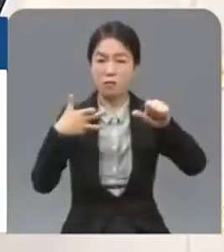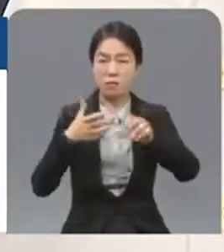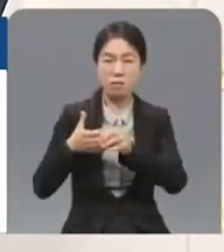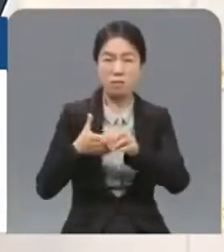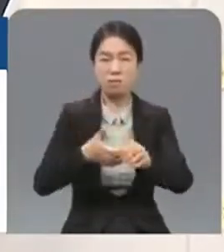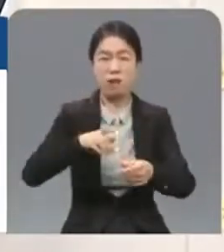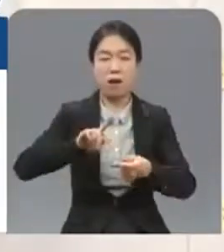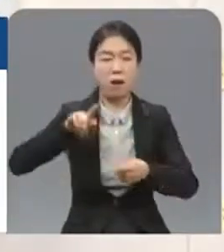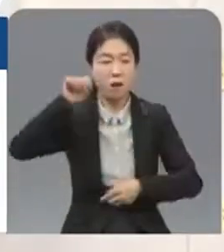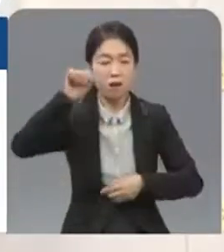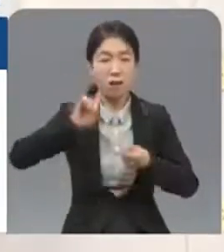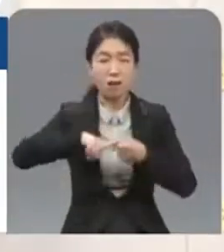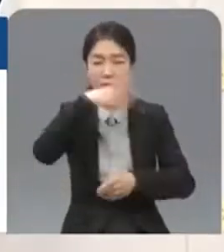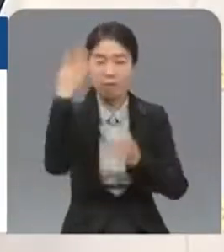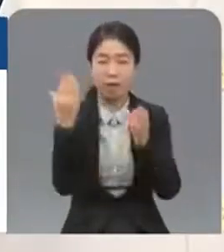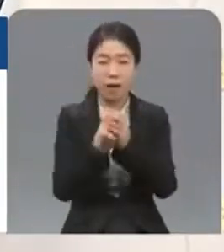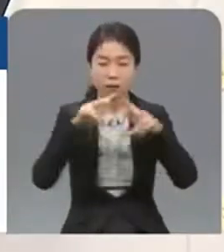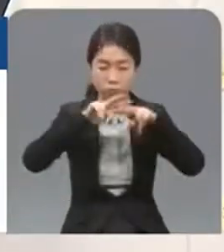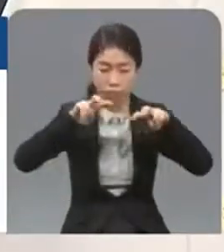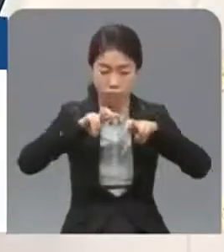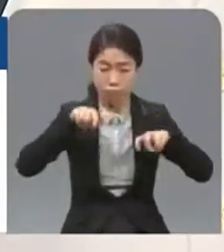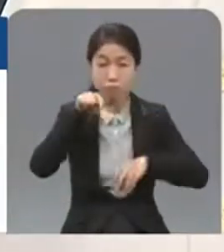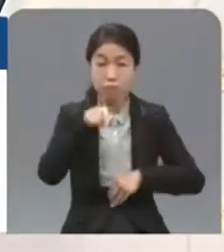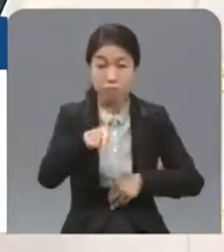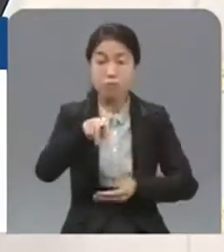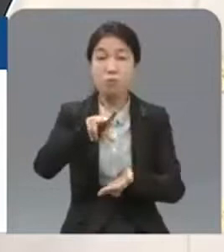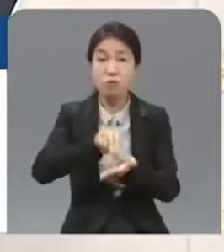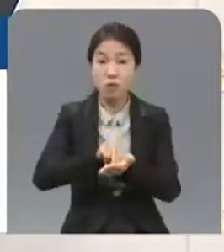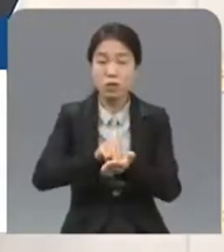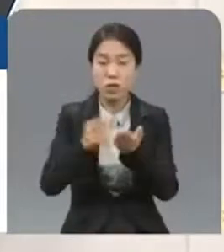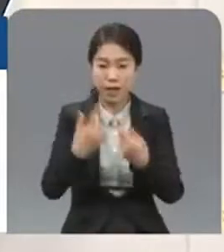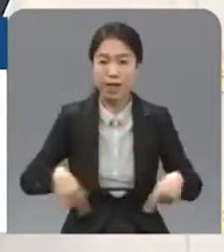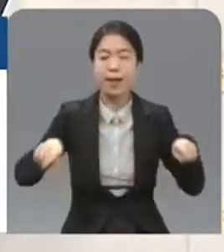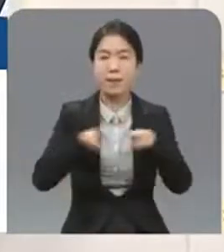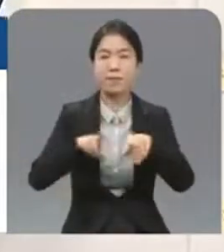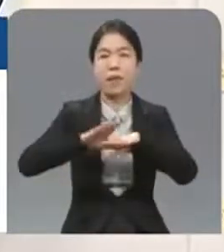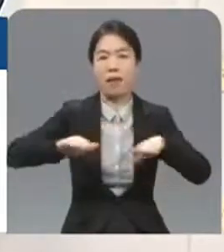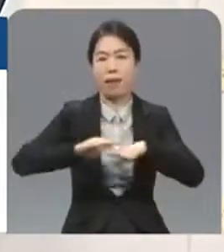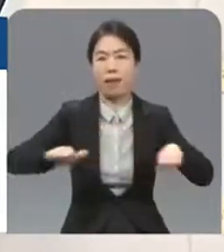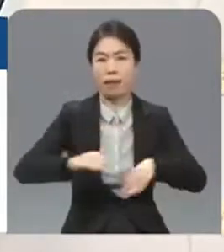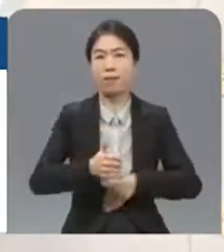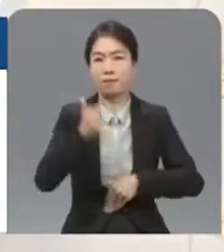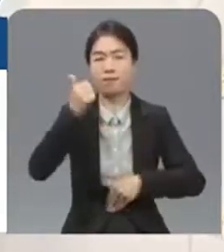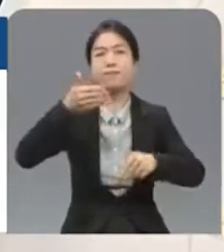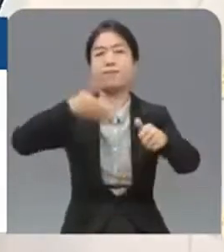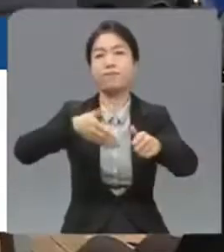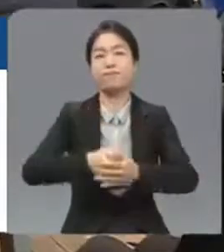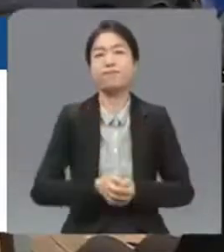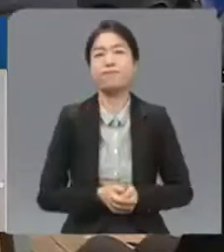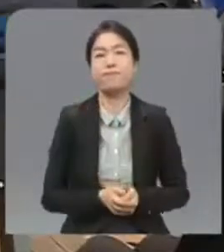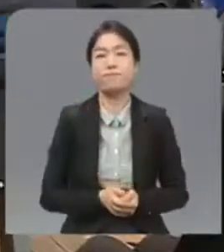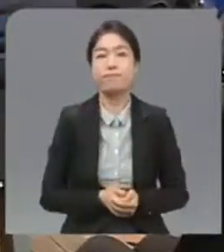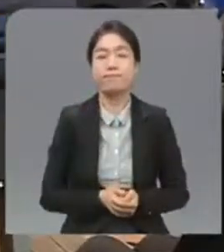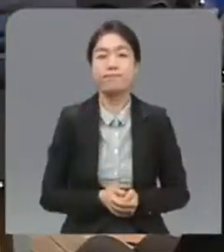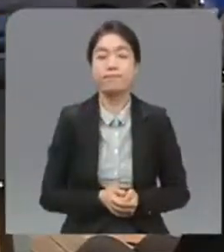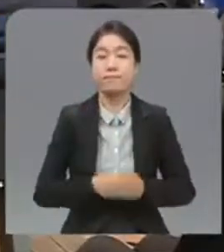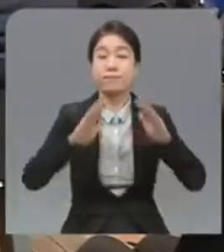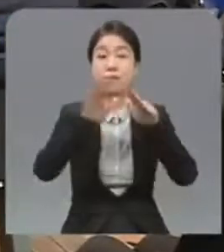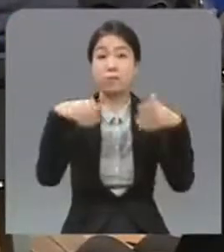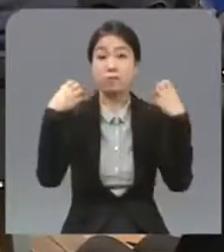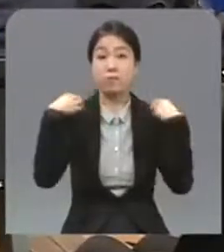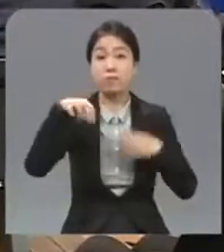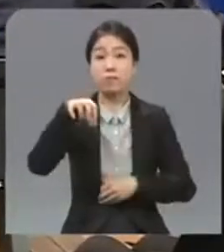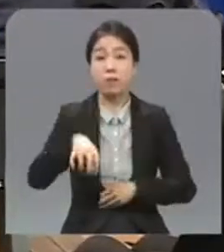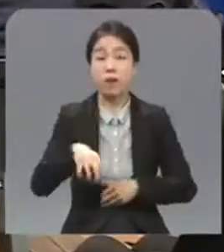함경에 대한 완전한 진상규명의 과제도 우리가 함께 해결해 나가야 합니다.